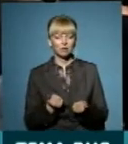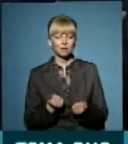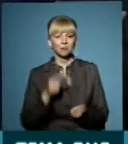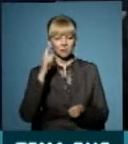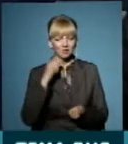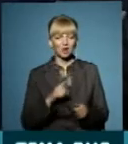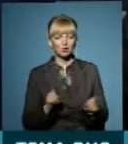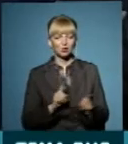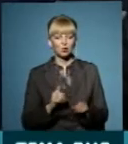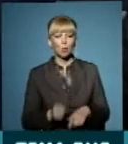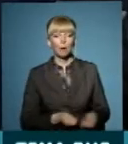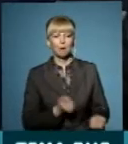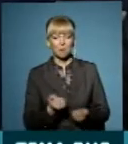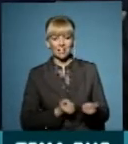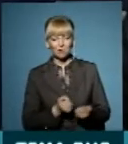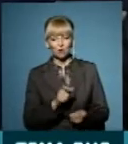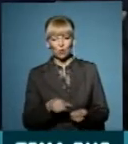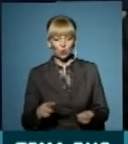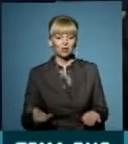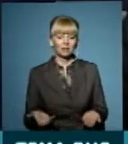знаєте, що перевізники, водії, вони...